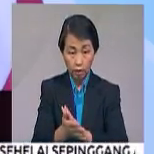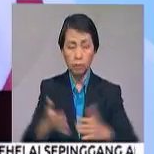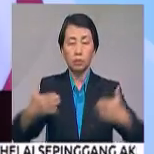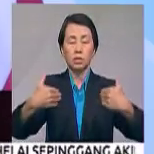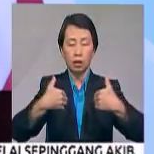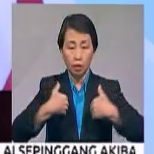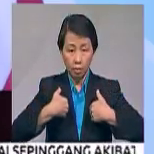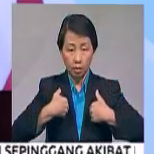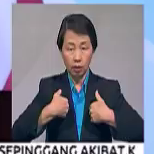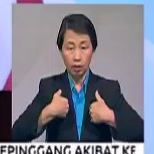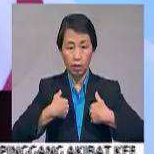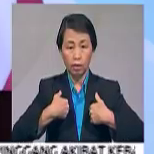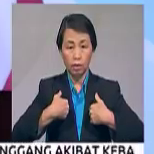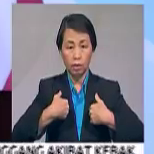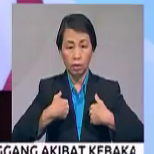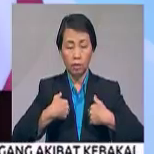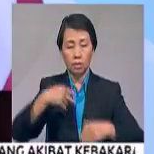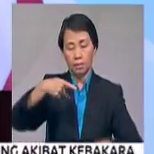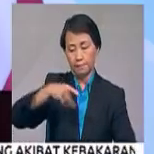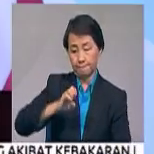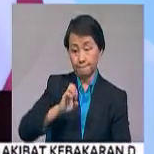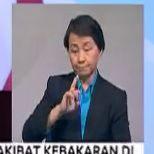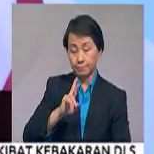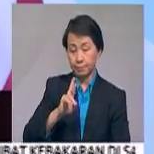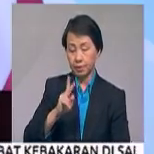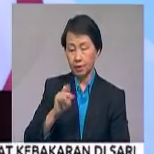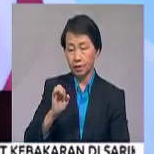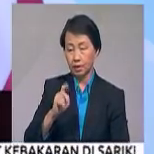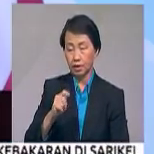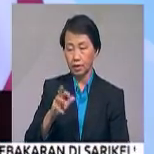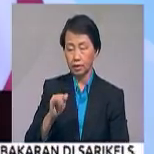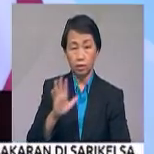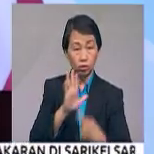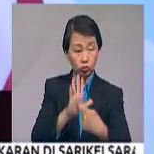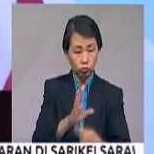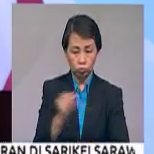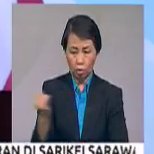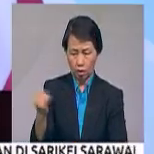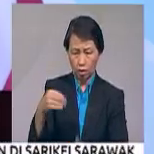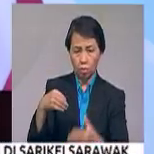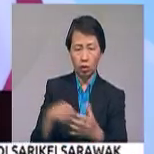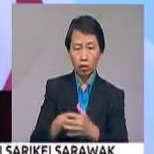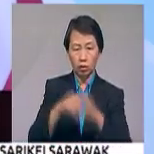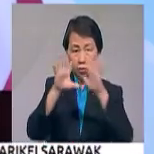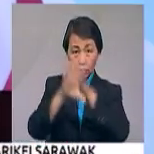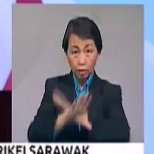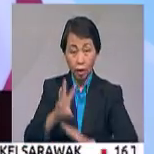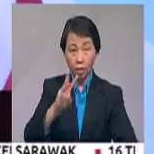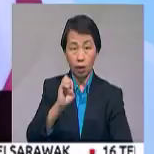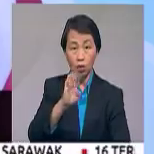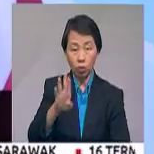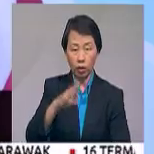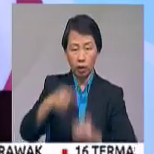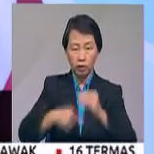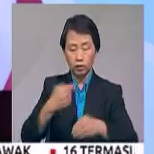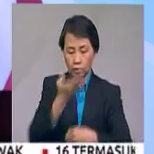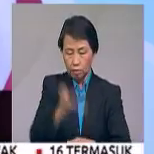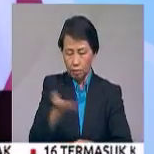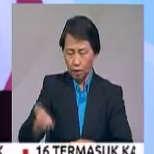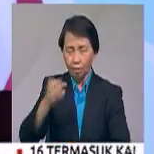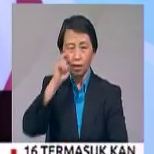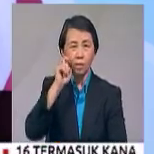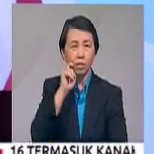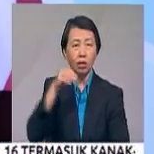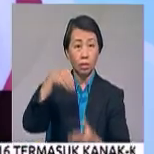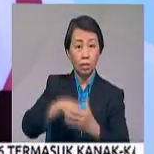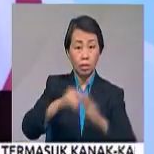terdapat terkini turut menunjukkan kejelekan yang terdapat dalam dark web mengenai bahan-bahan lucah